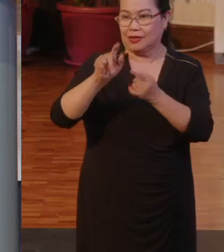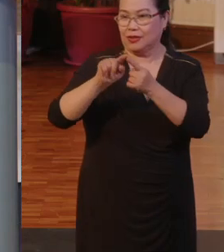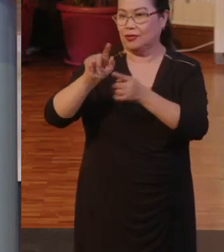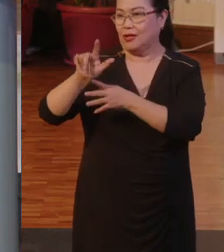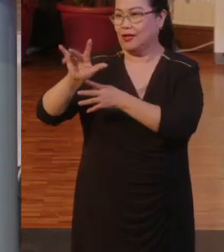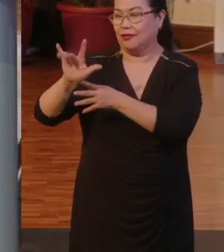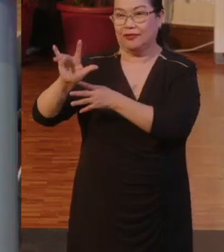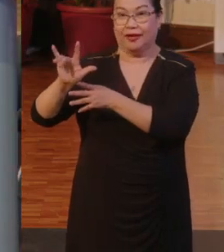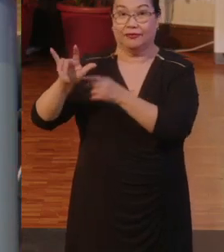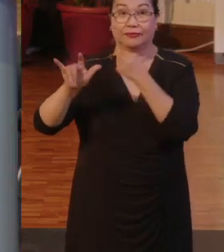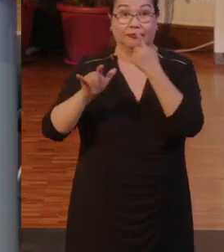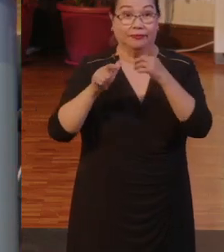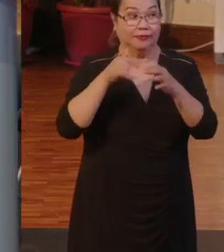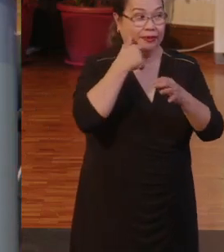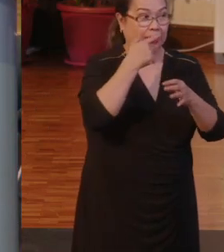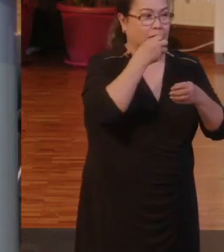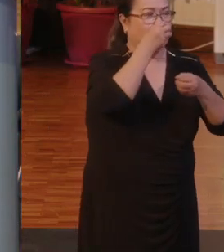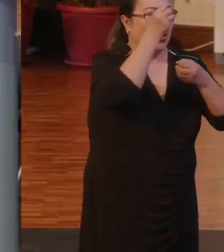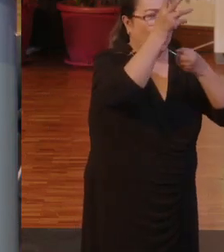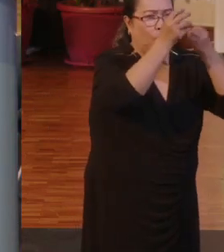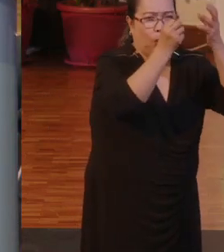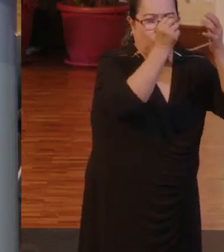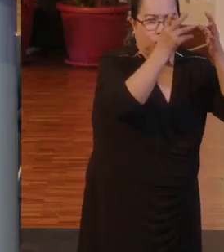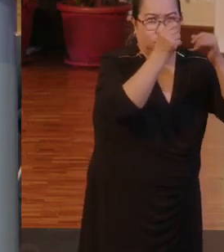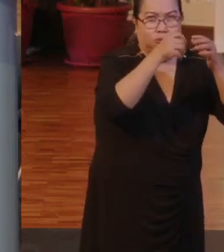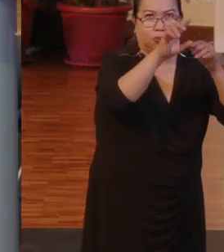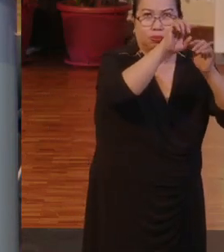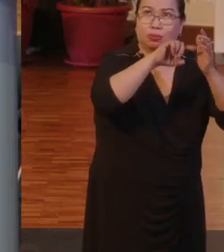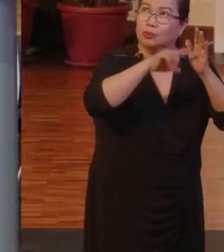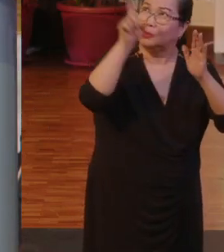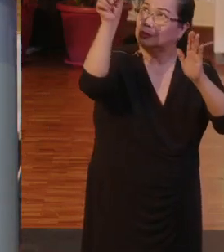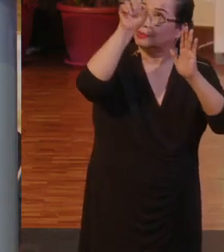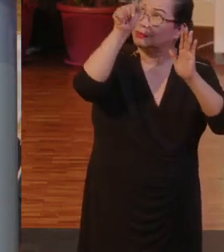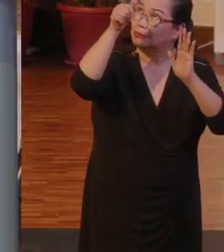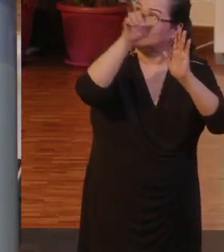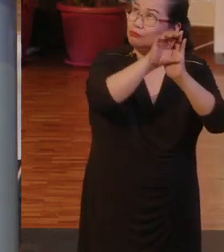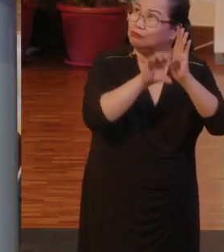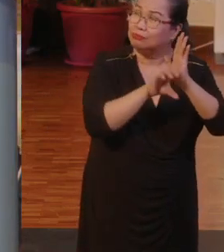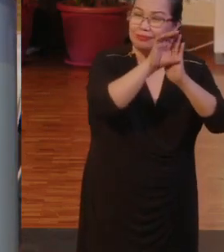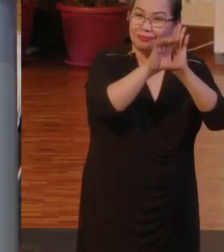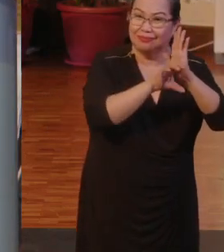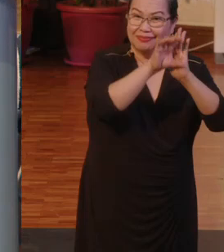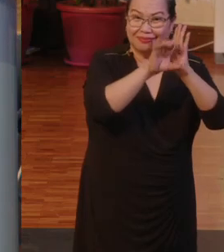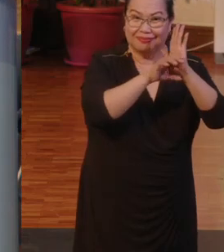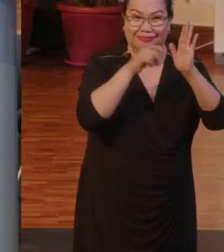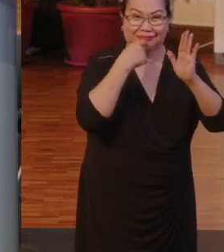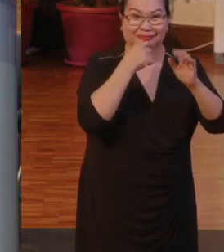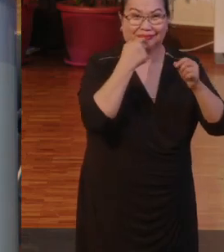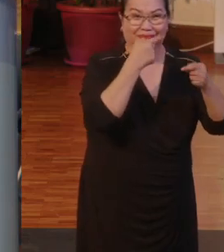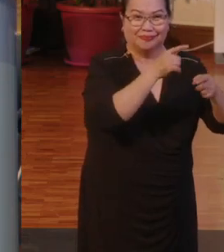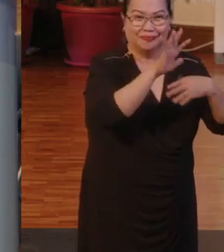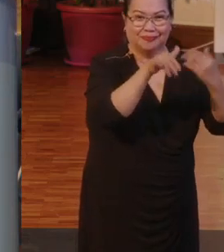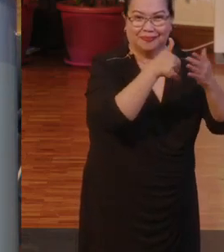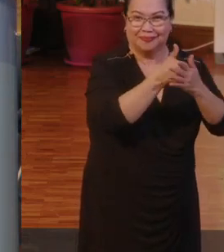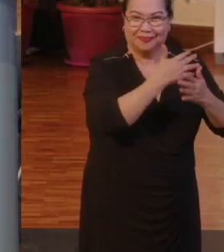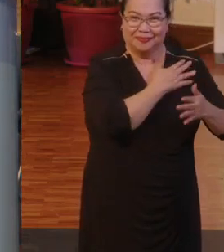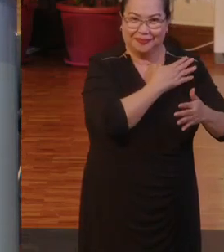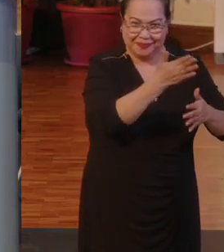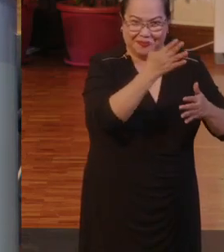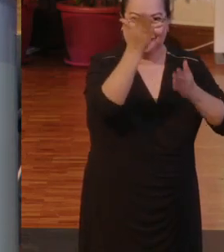35, kung saan ni-recite muli nila ang batas ng Panginoon at kung saan itinalaga nila muli ang kanilang sarili